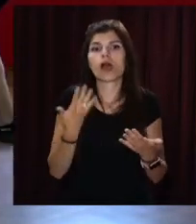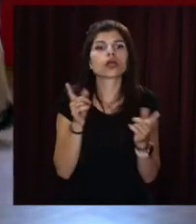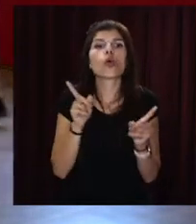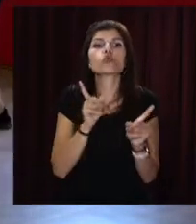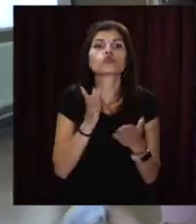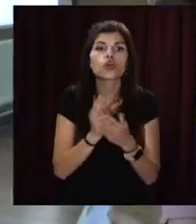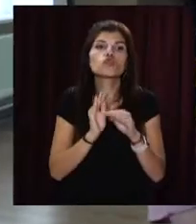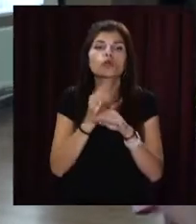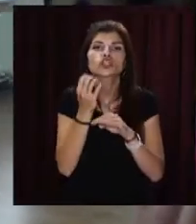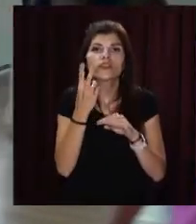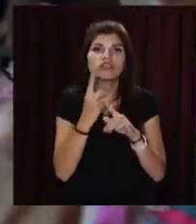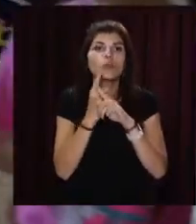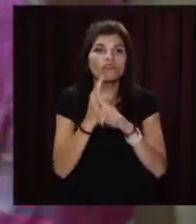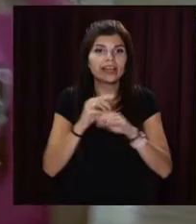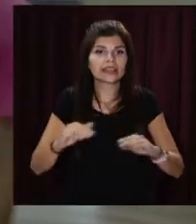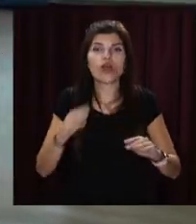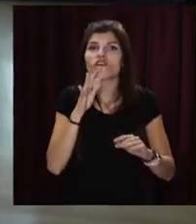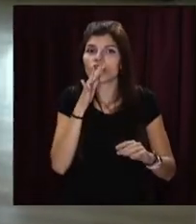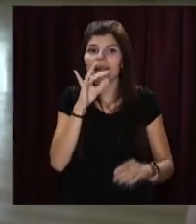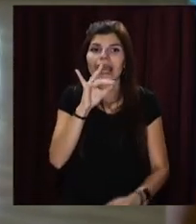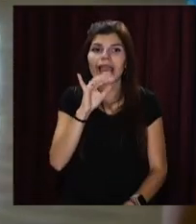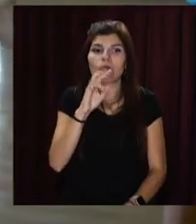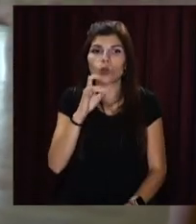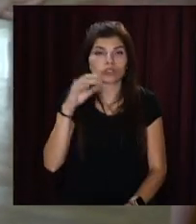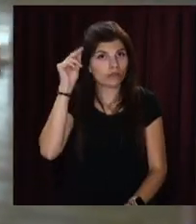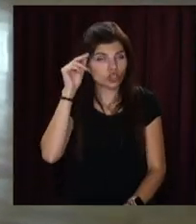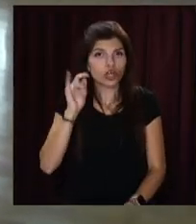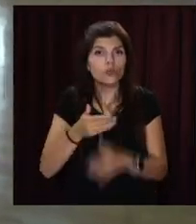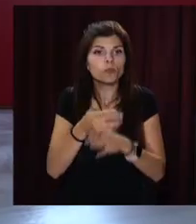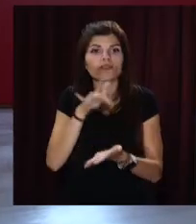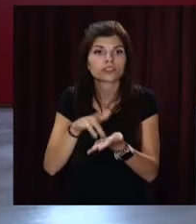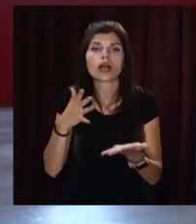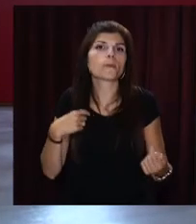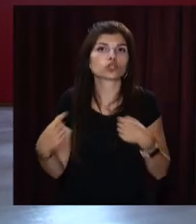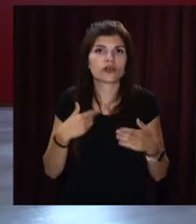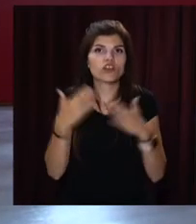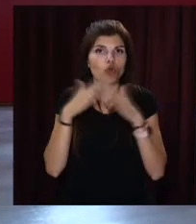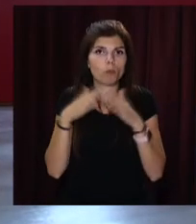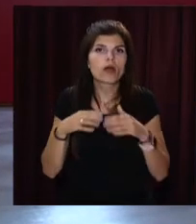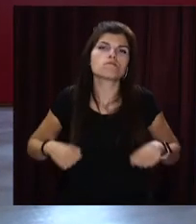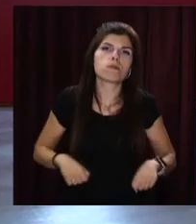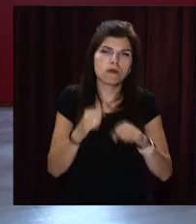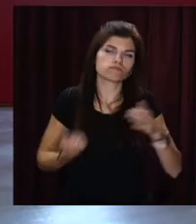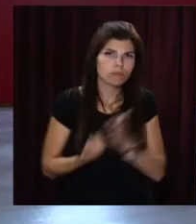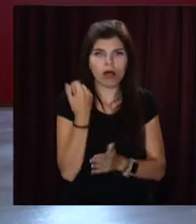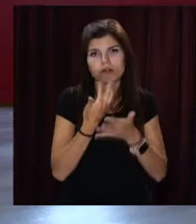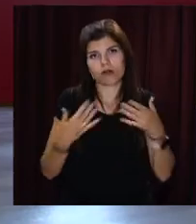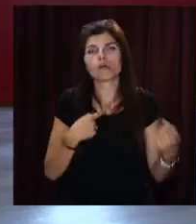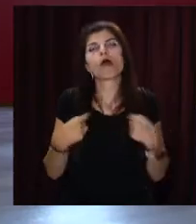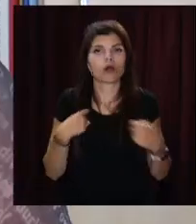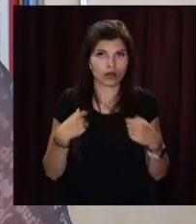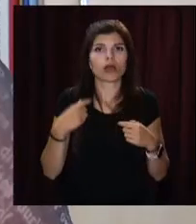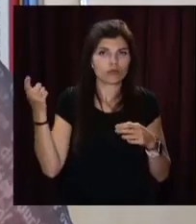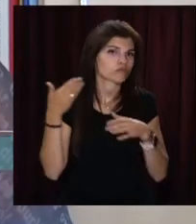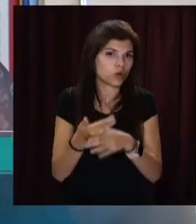існуючих послуг додадуть ще 2 – супроводження дитини під час інклюзивного навчання та допомога містянам, які постраждали від домашнього